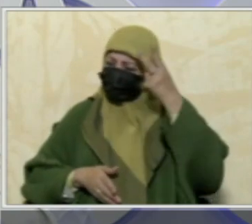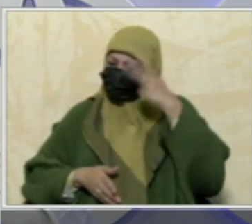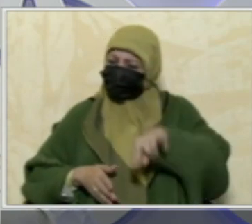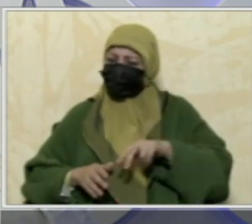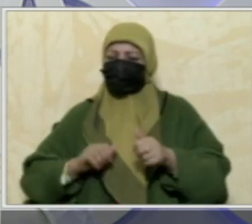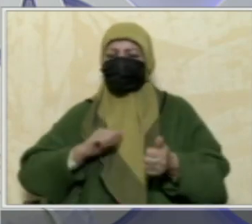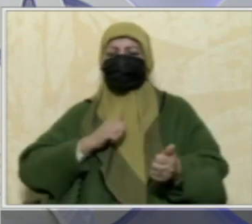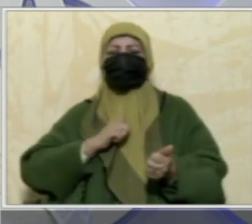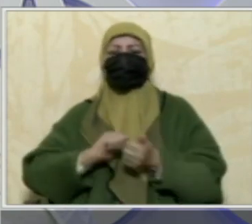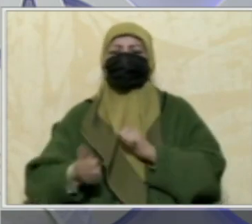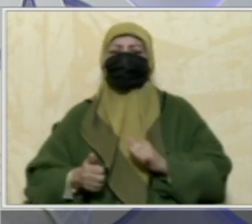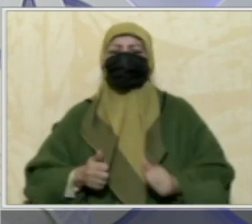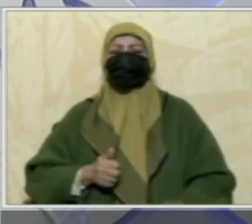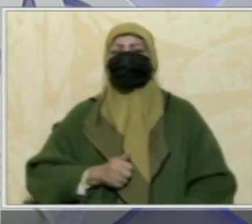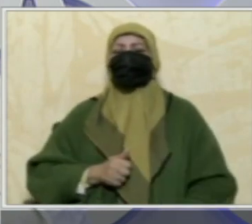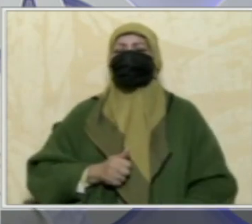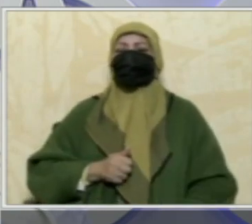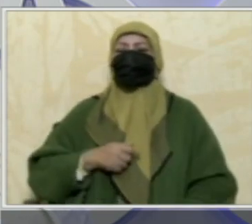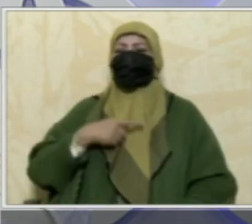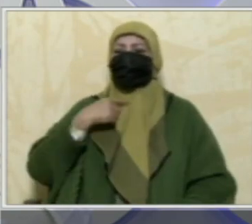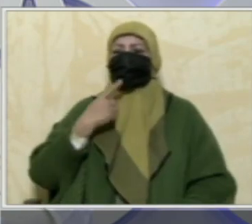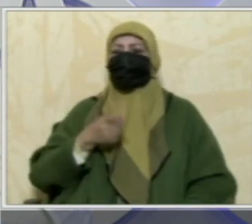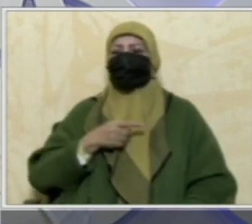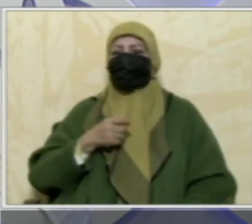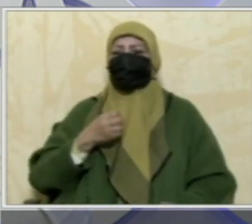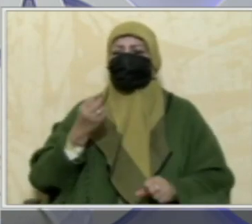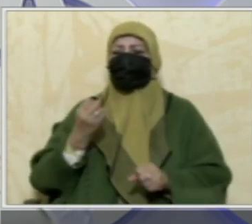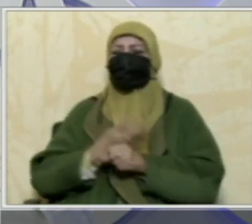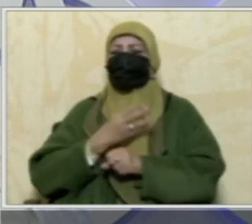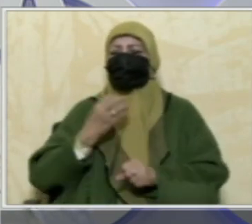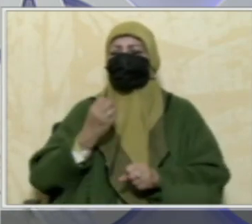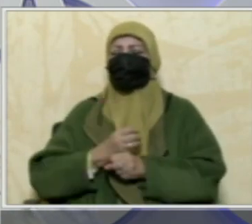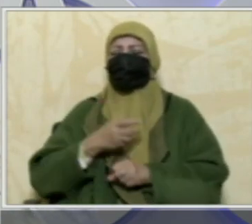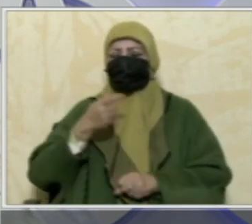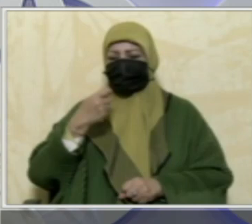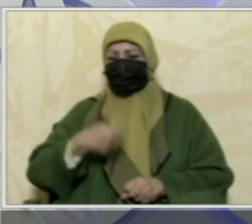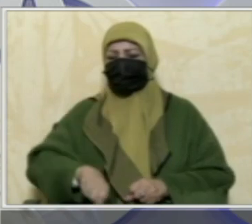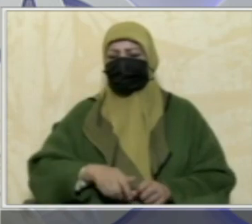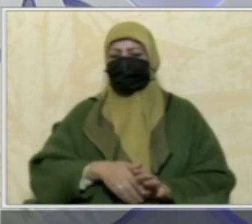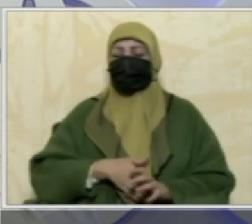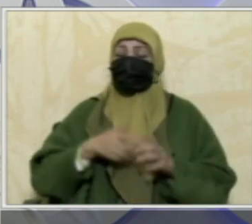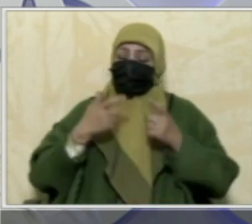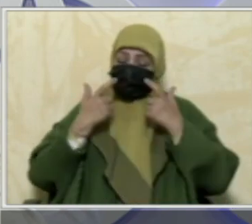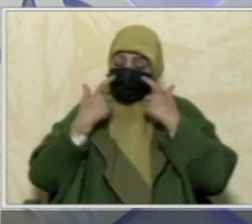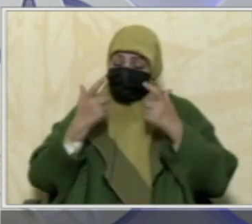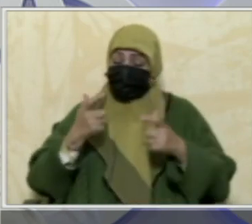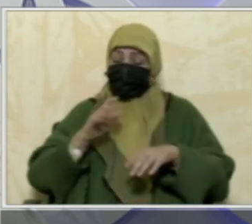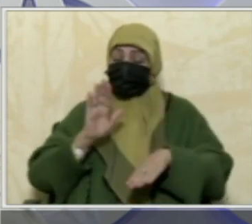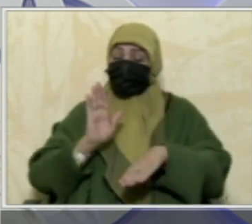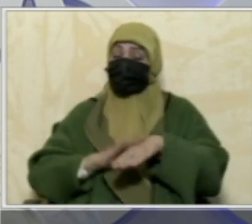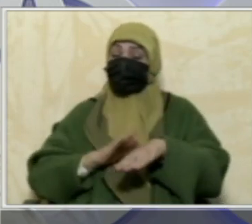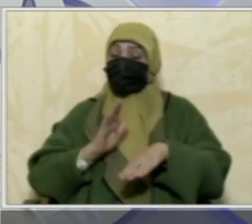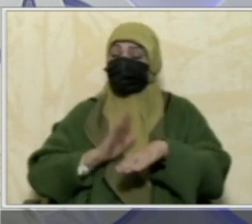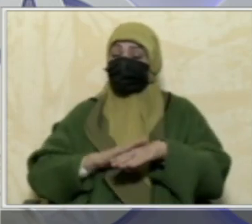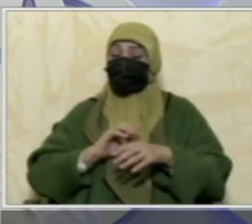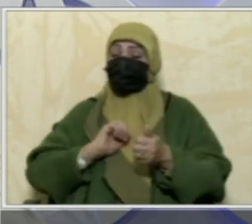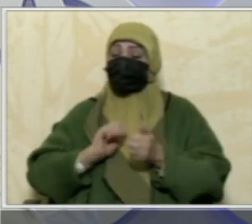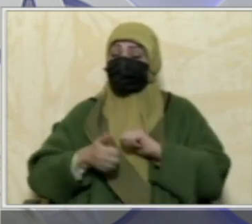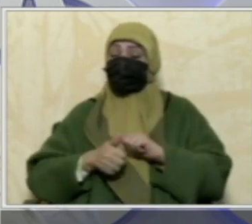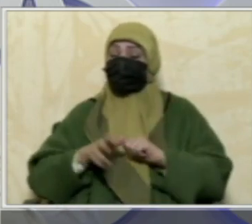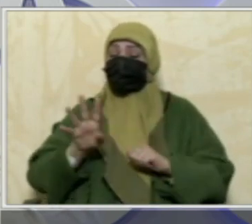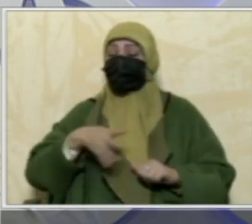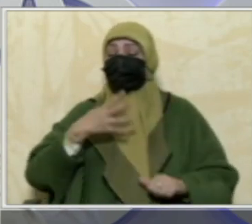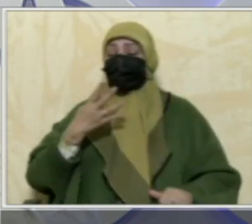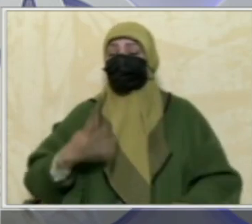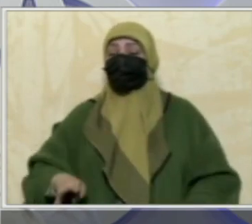فسق وفجور في لعب الورق فانتبهوا ايها الناس هو الحلف بالطلاق في حد ذاته او يمين الطلاق هو يمين